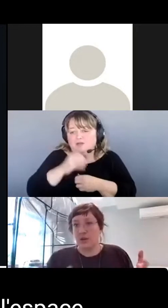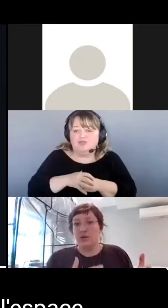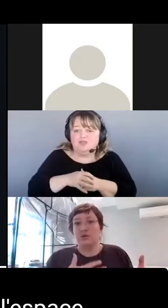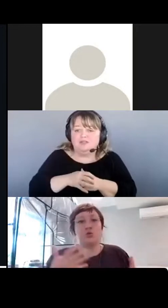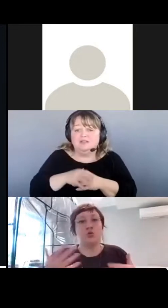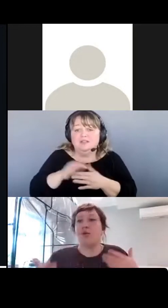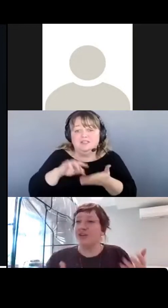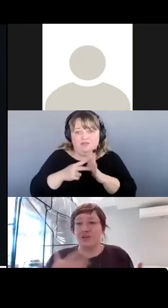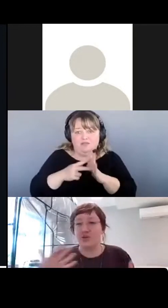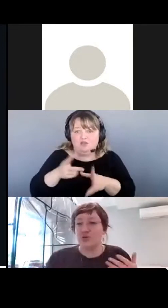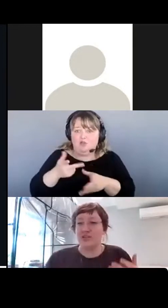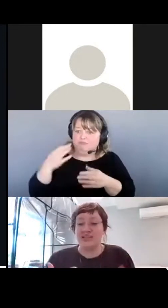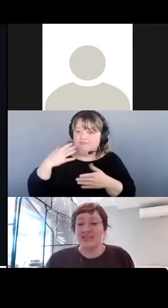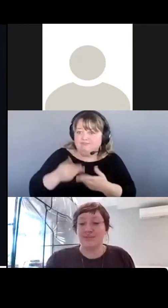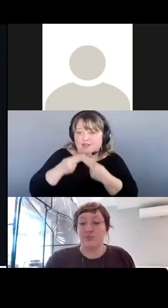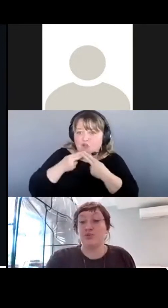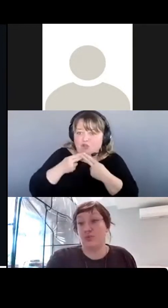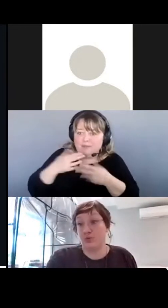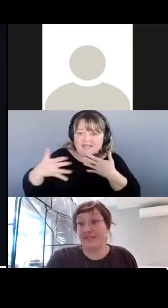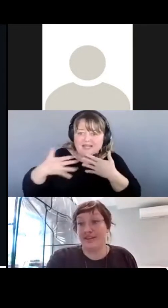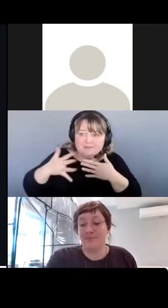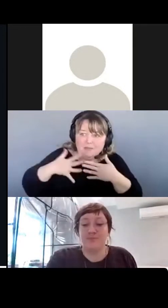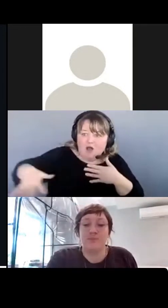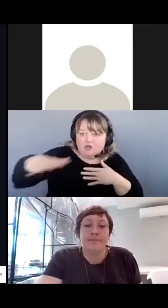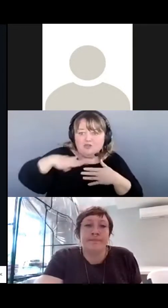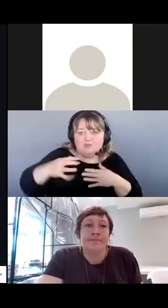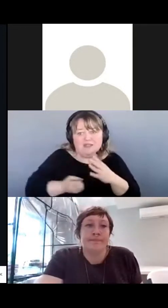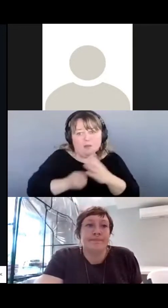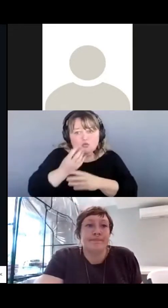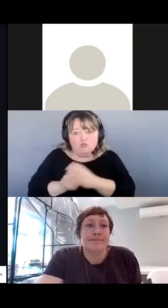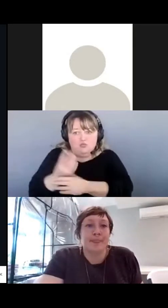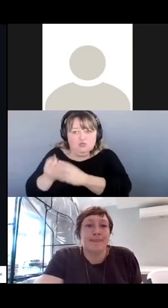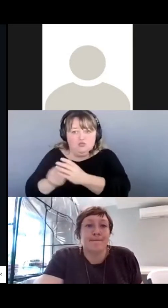de l'espace, toujours avoir quelque chose qui pousse au jardin.